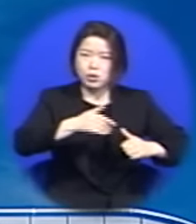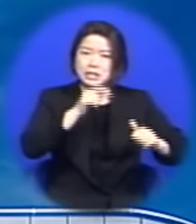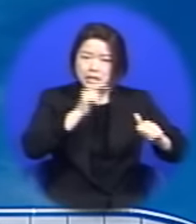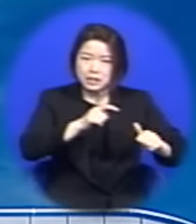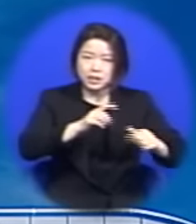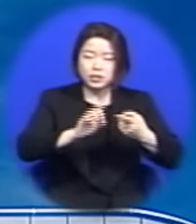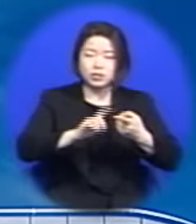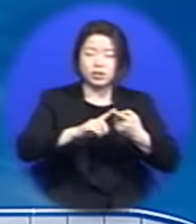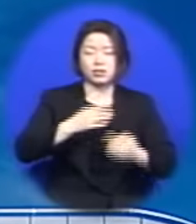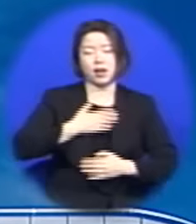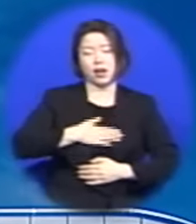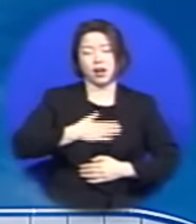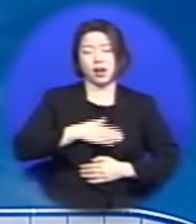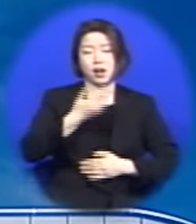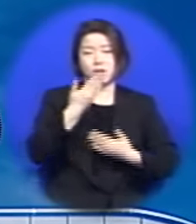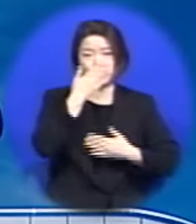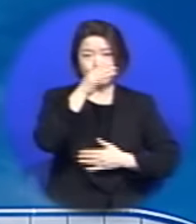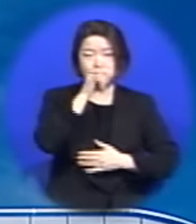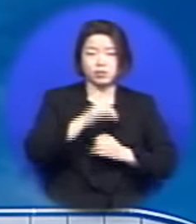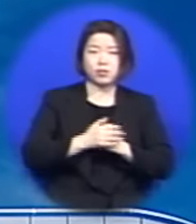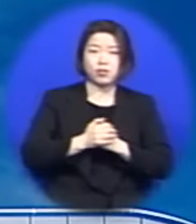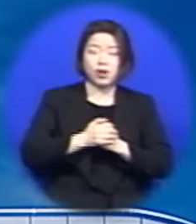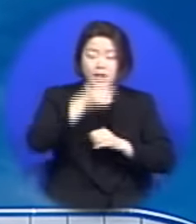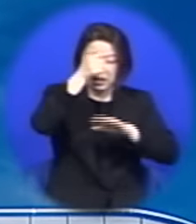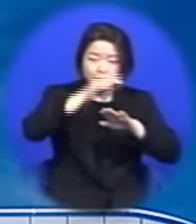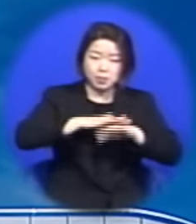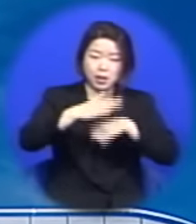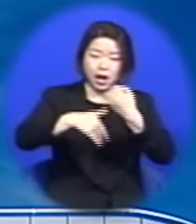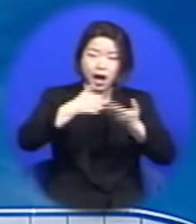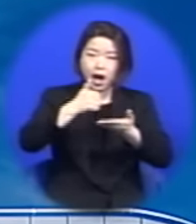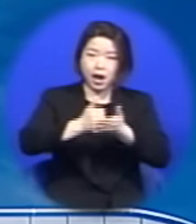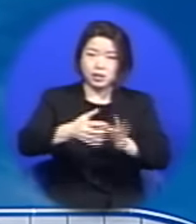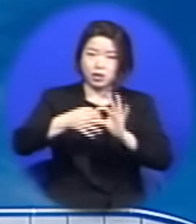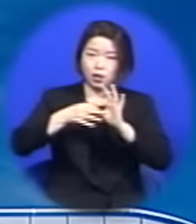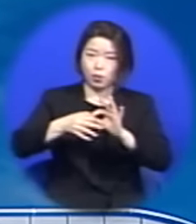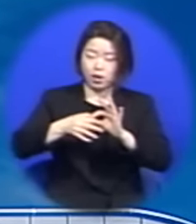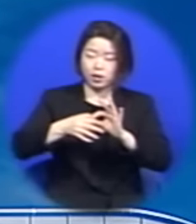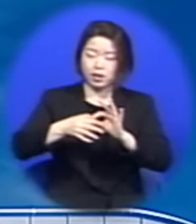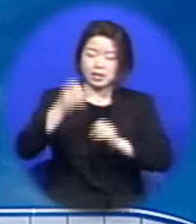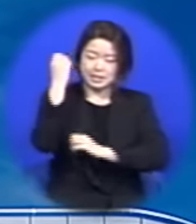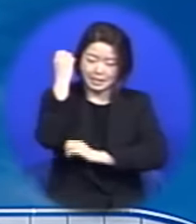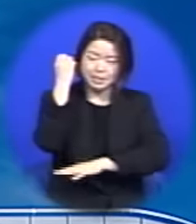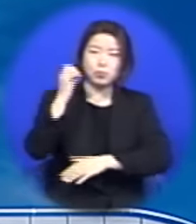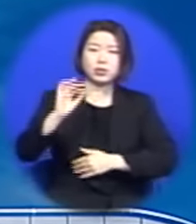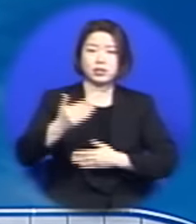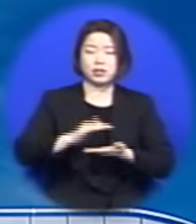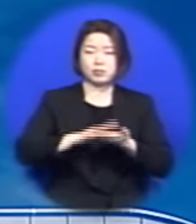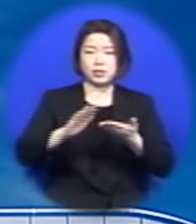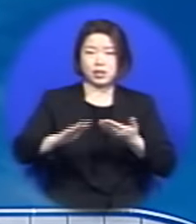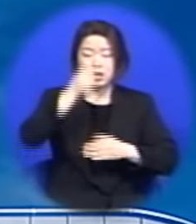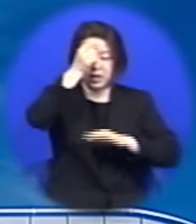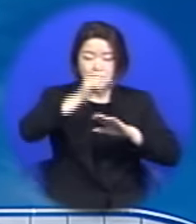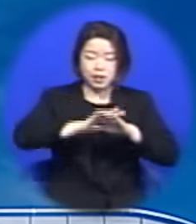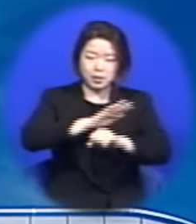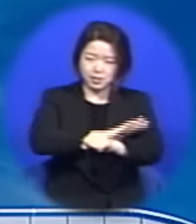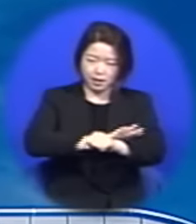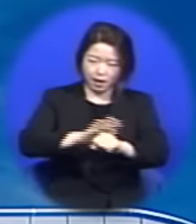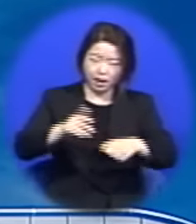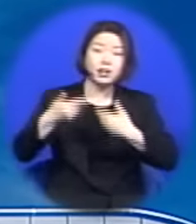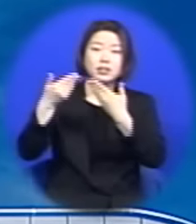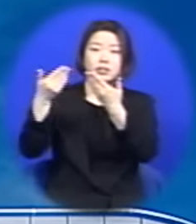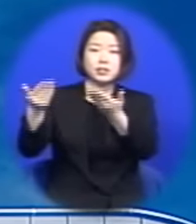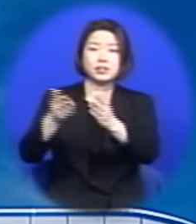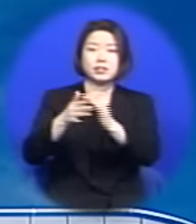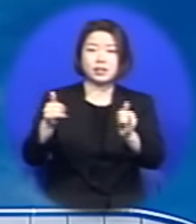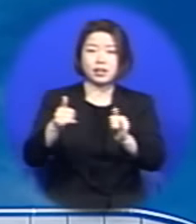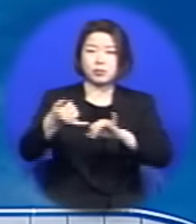같았어요 예배는 하나님과의 관계의 기본입니다 예배를 정말 잘 드리는 사람은